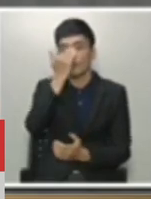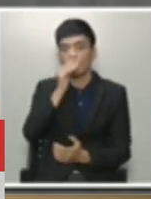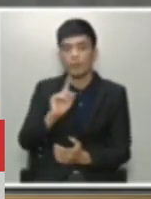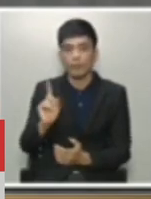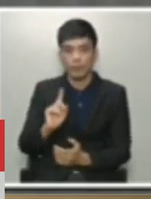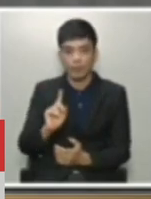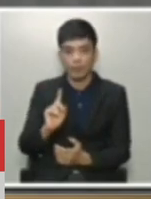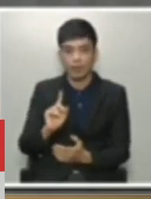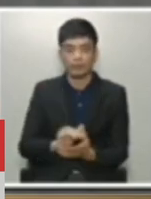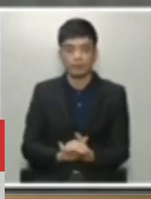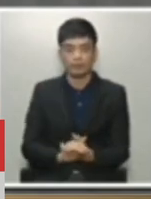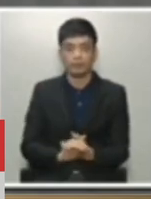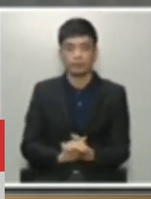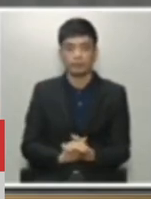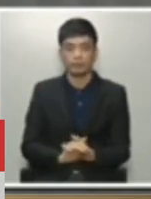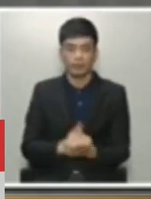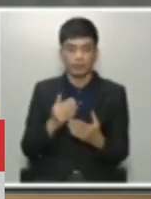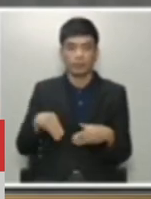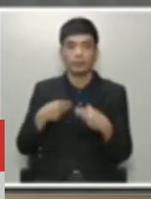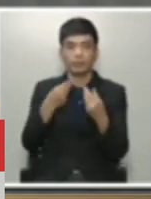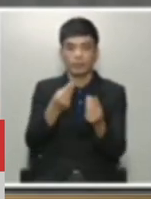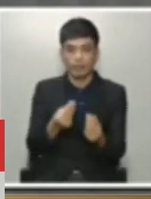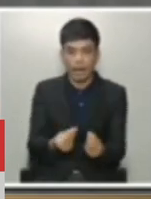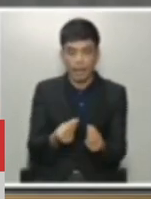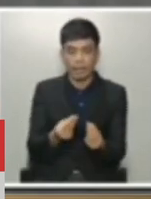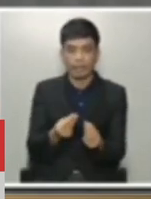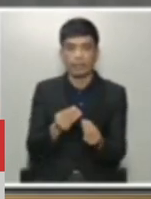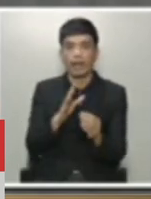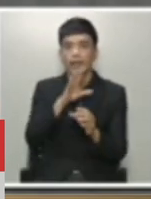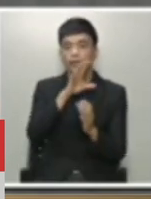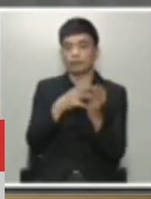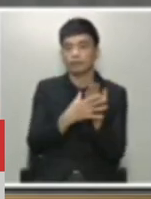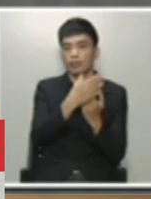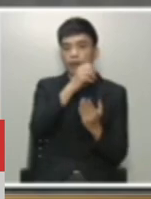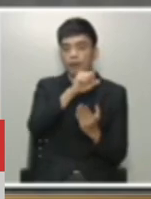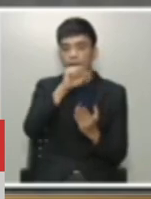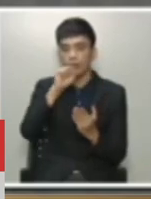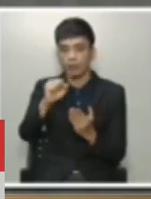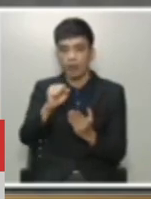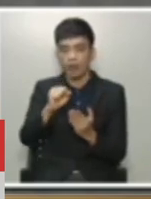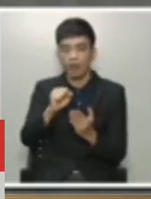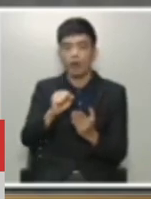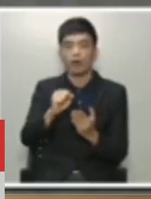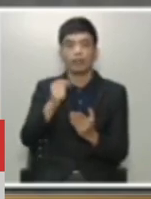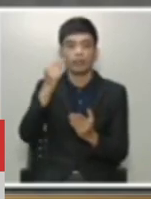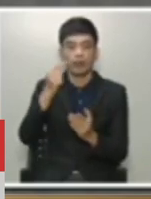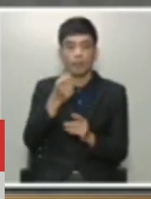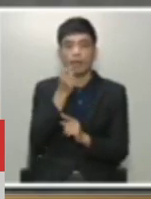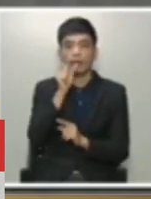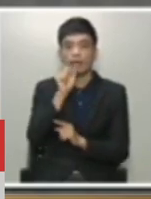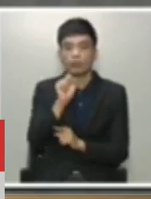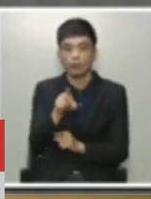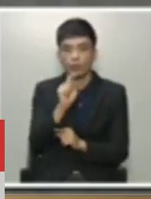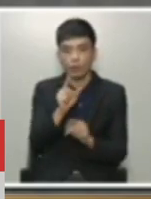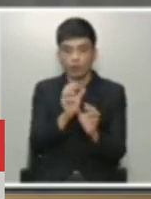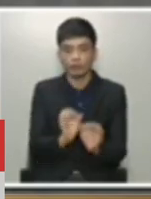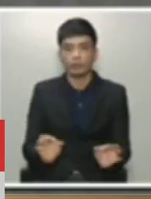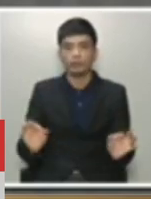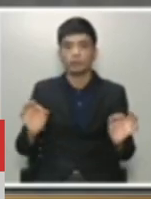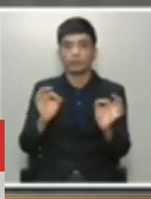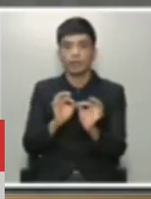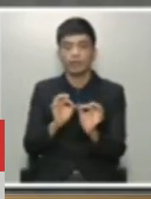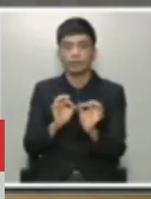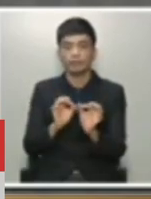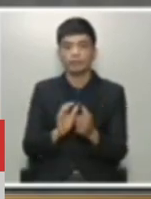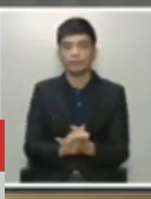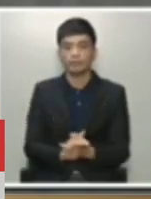นี้ได้พิจารณาเป็นเรื่องด่วนนะครับตามวงเล็บที่1การเสนอยัต